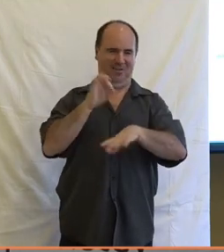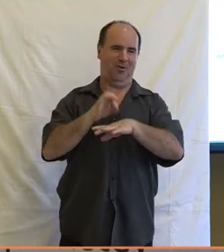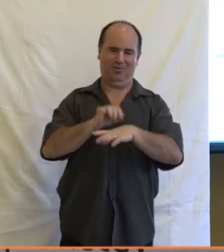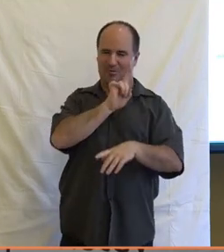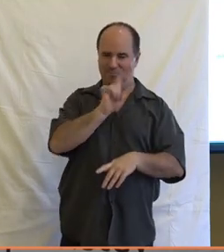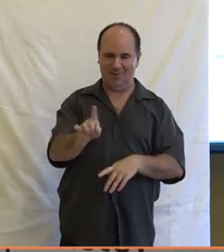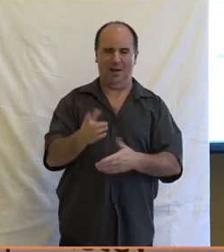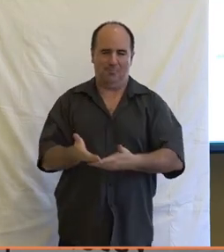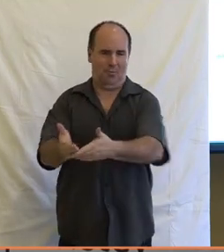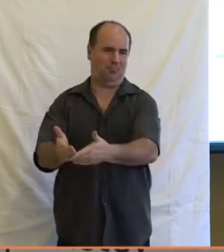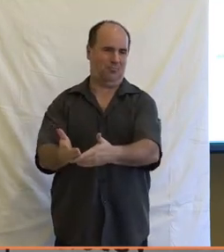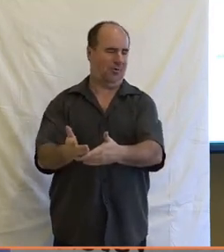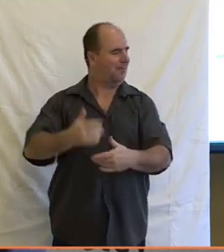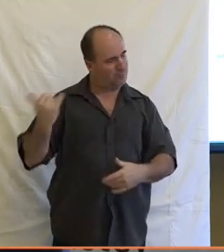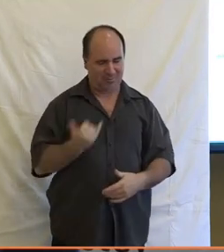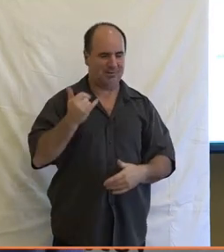to vypadá celkem dobře.